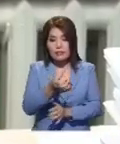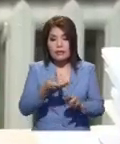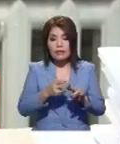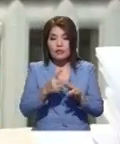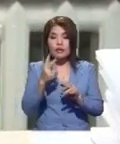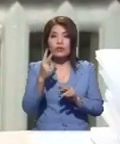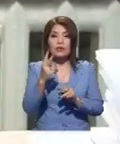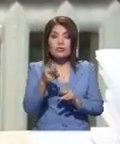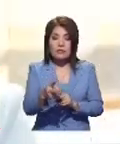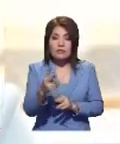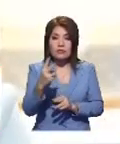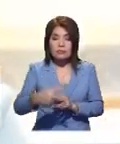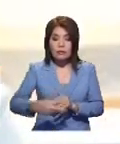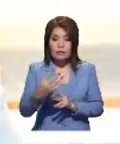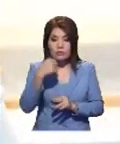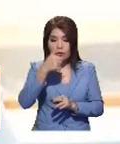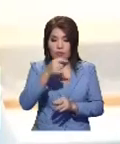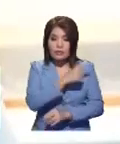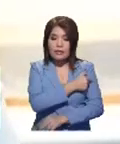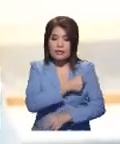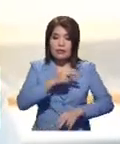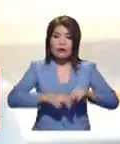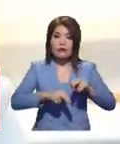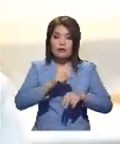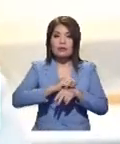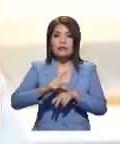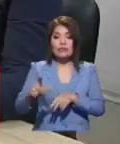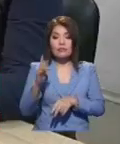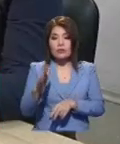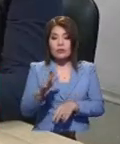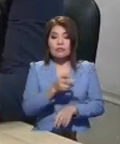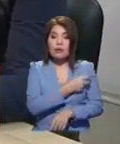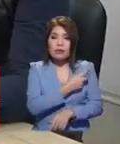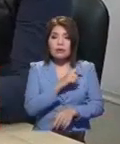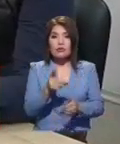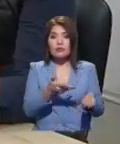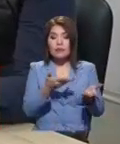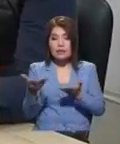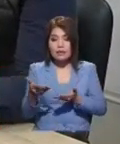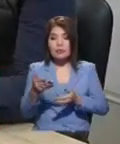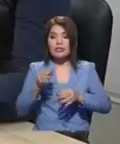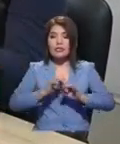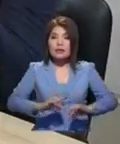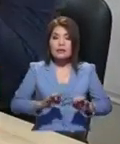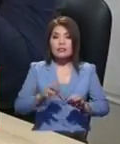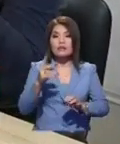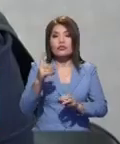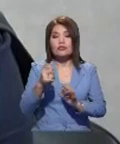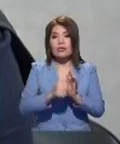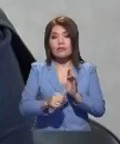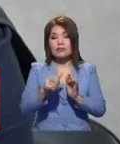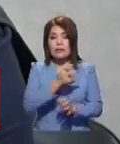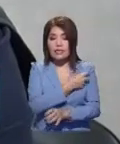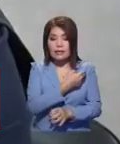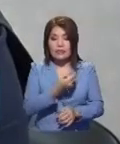2024 жылы 19 медициналық ұйымның құрылысы басталады. Өңірге медицина кадрларын тарту бойынша игі жұмыстар жүргізіліп, 160 дәрігер келген. Соның